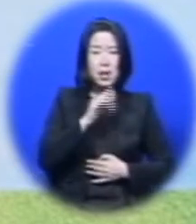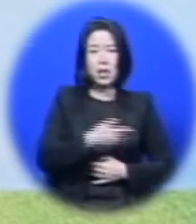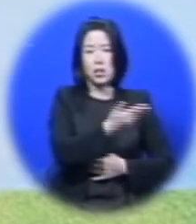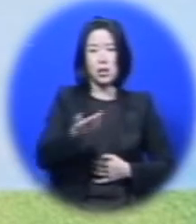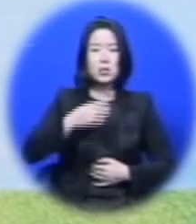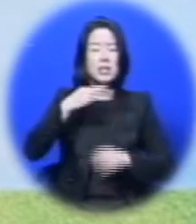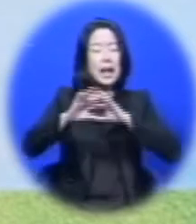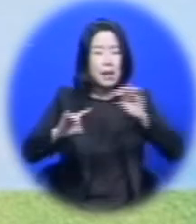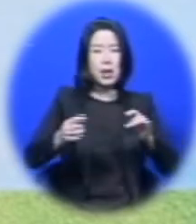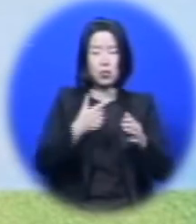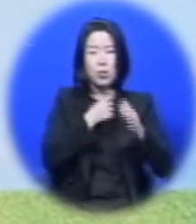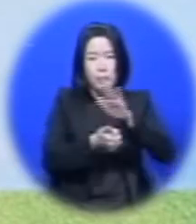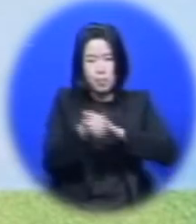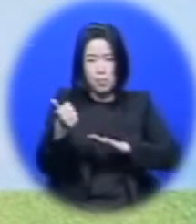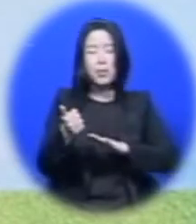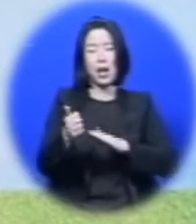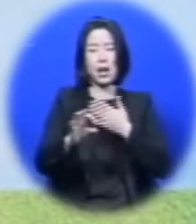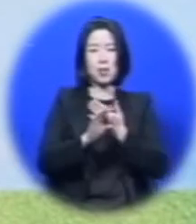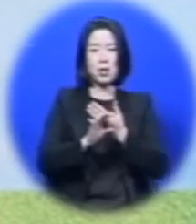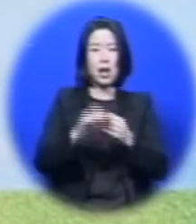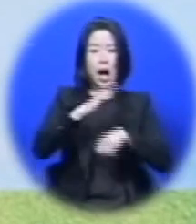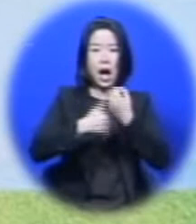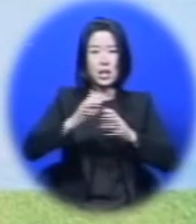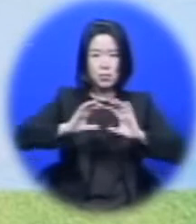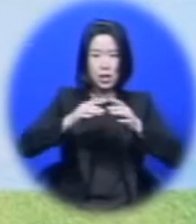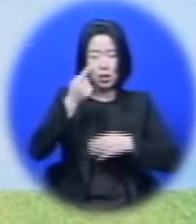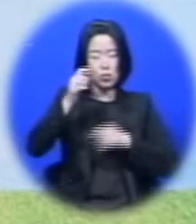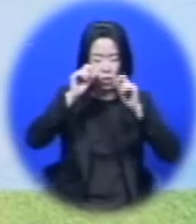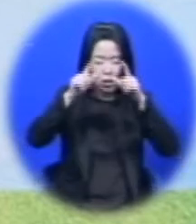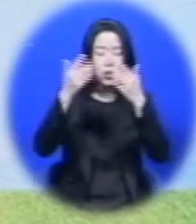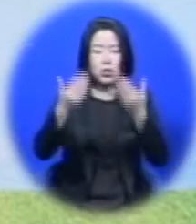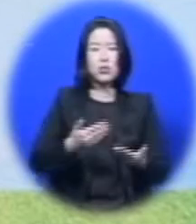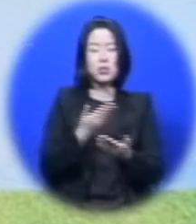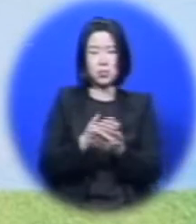갈망하고 소원하시면 하나님의 나라의 눈을 열어주십니다.